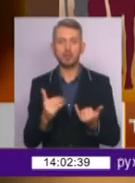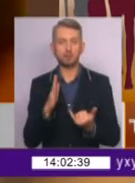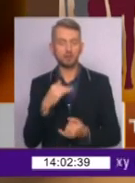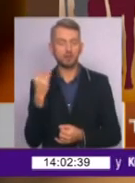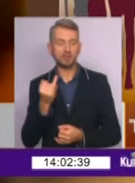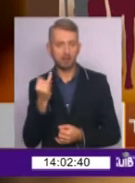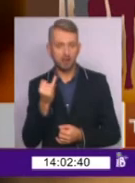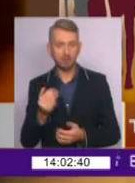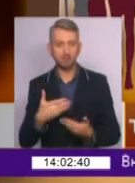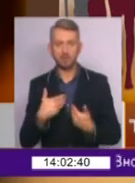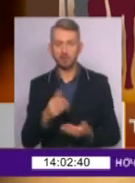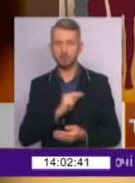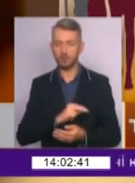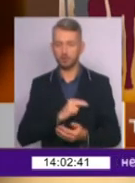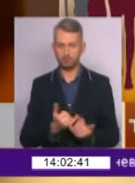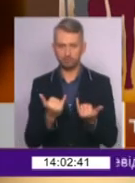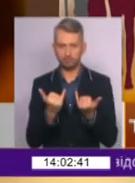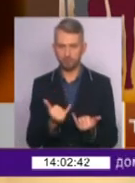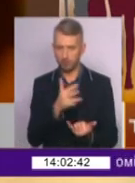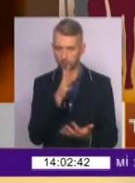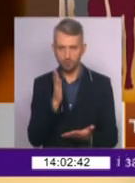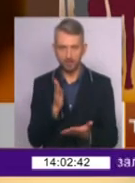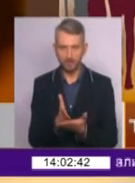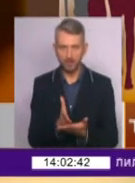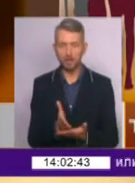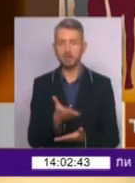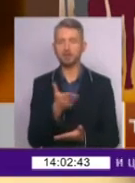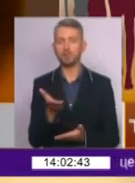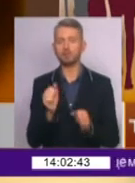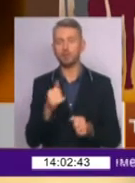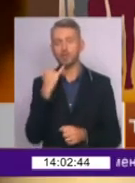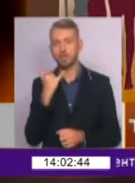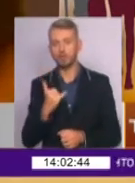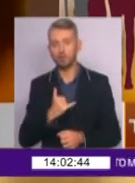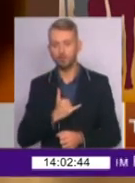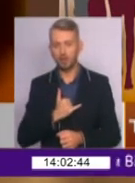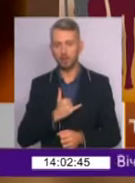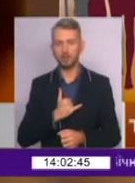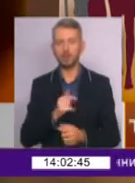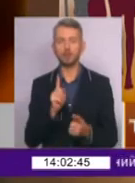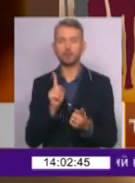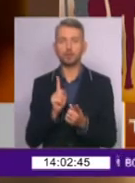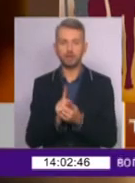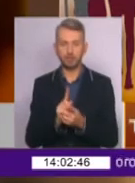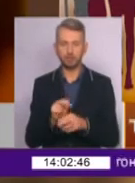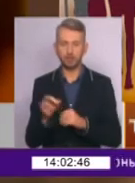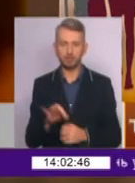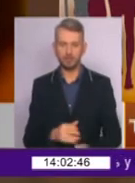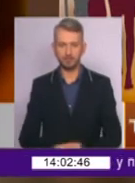цікаво. Ми з вами працюємо в прямому ефірі. Ви можете телефонувати. Зустрінемося за